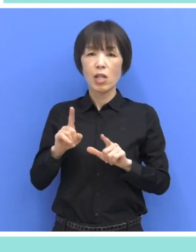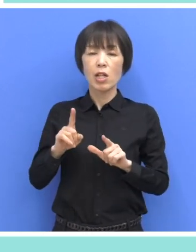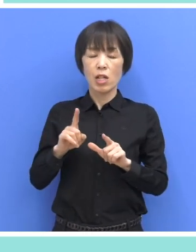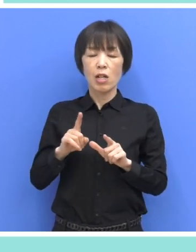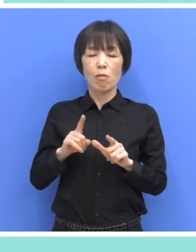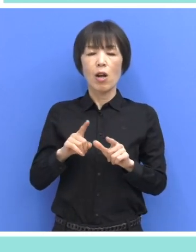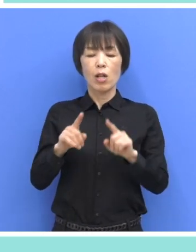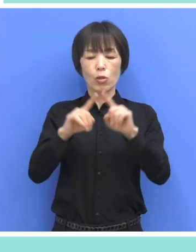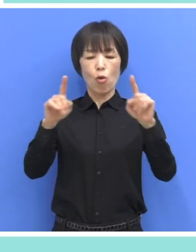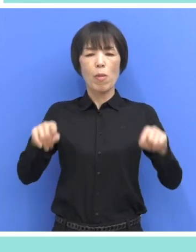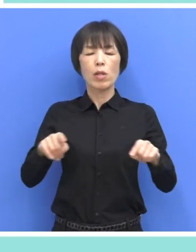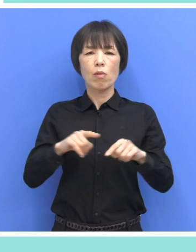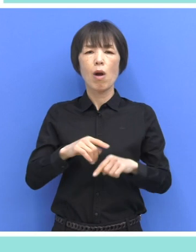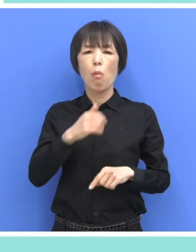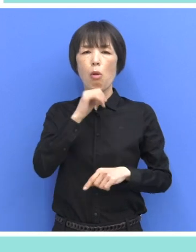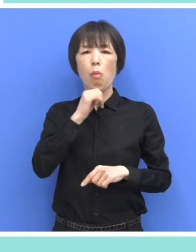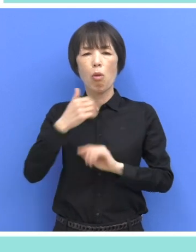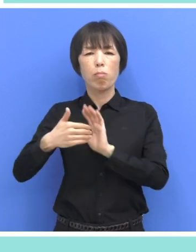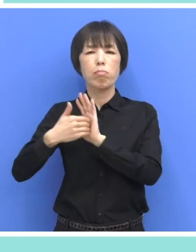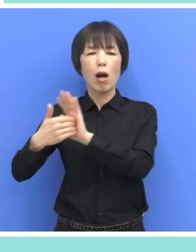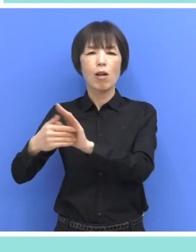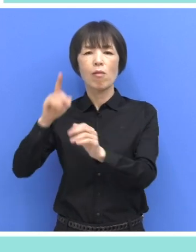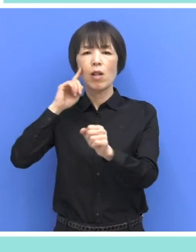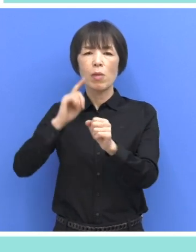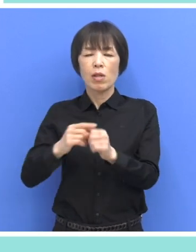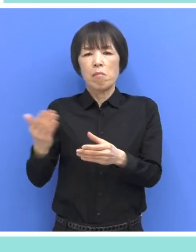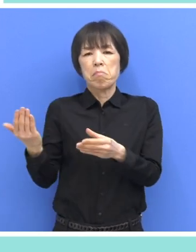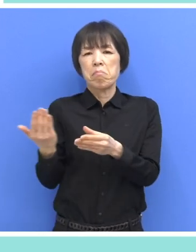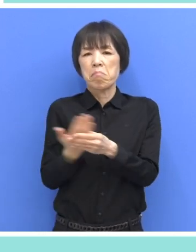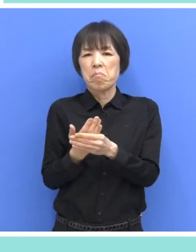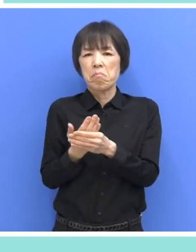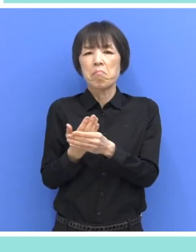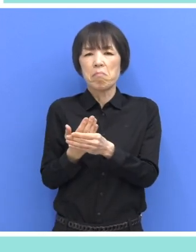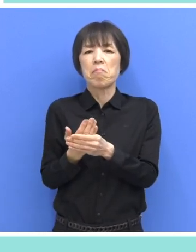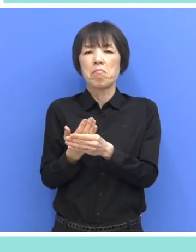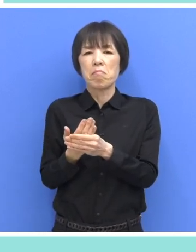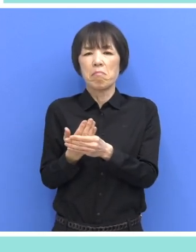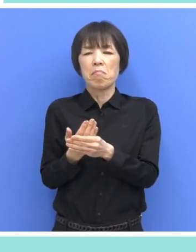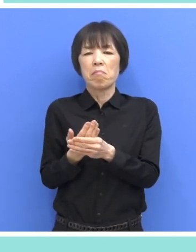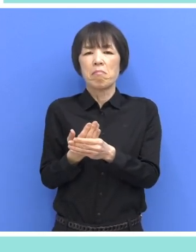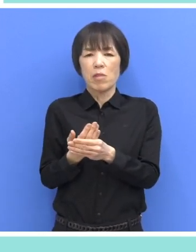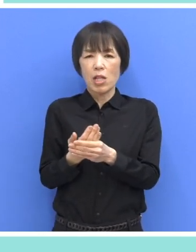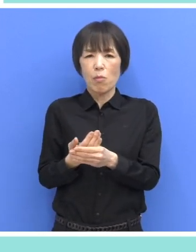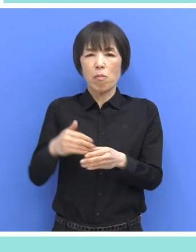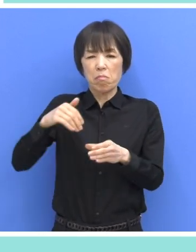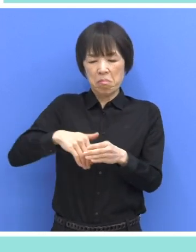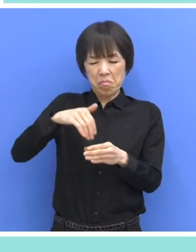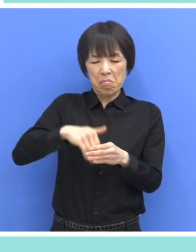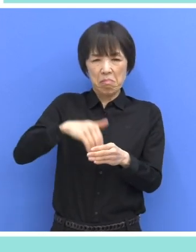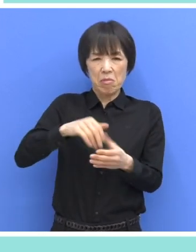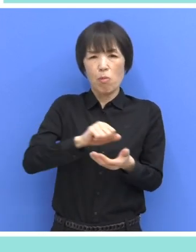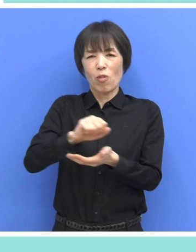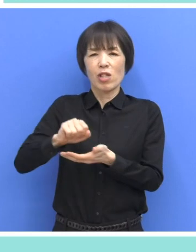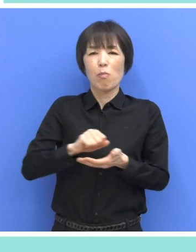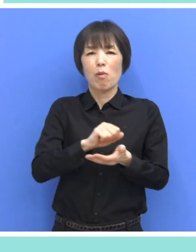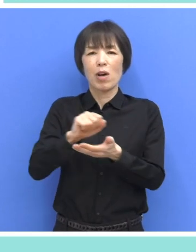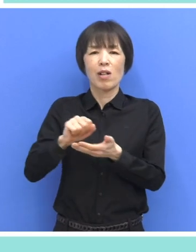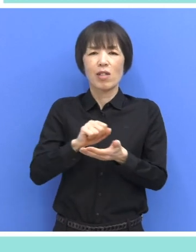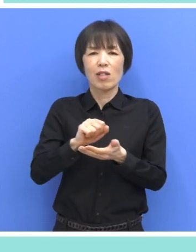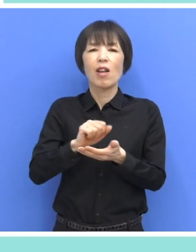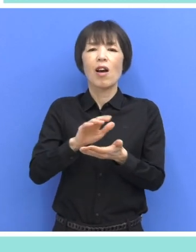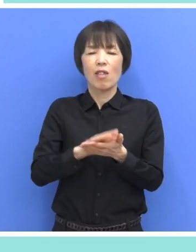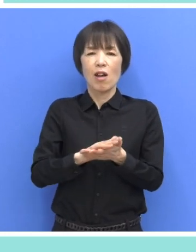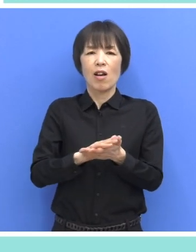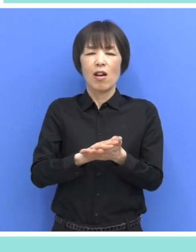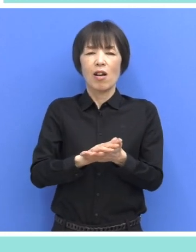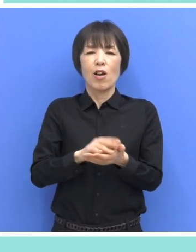がこう曲がらないようにラミネートしたりケースに入れたりっていうことで何枚もの証明書をこう持って歩いて、